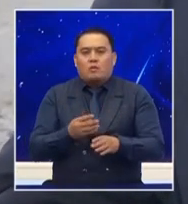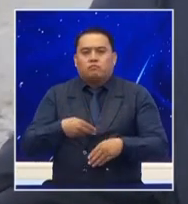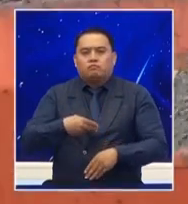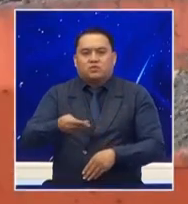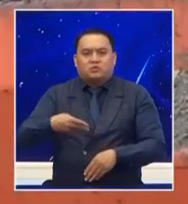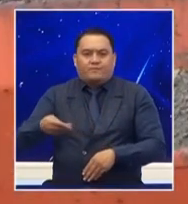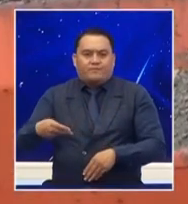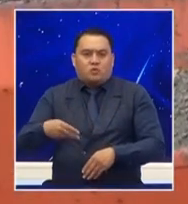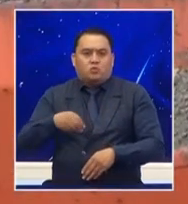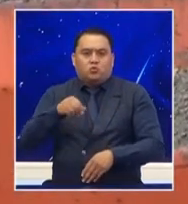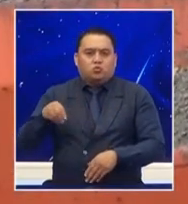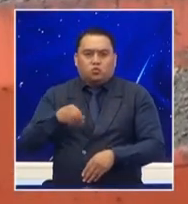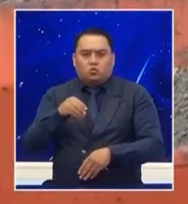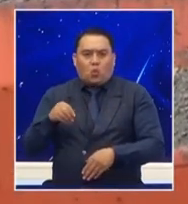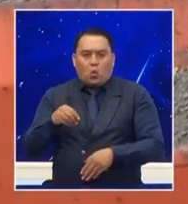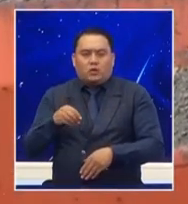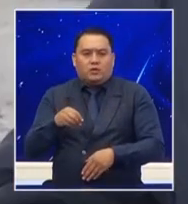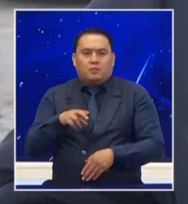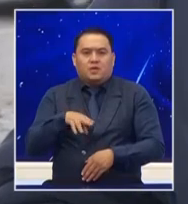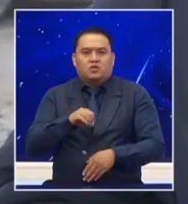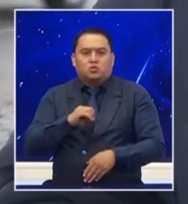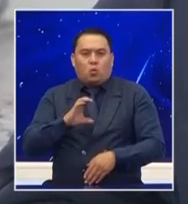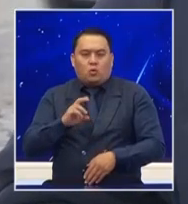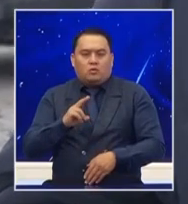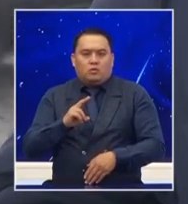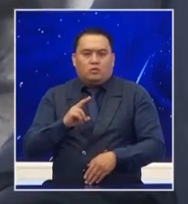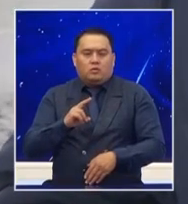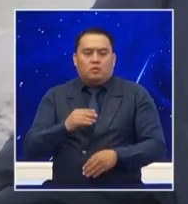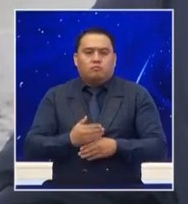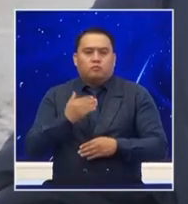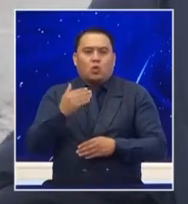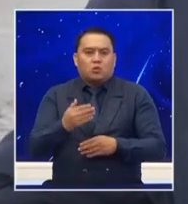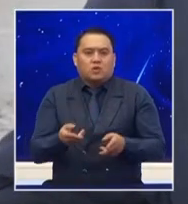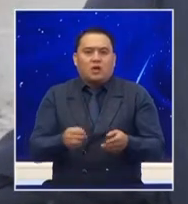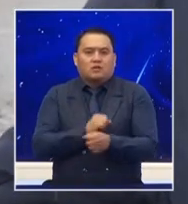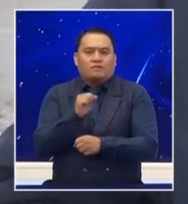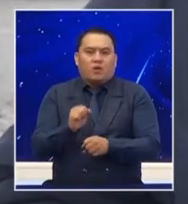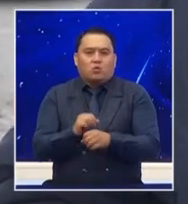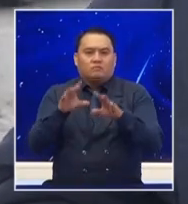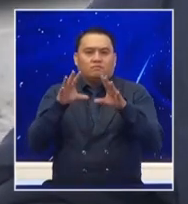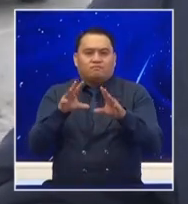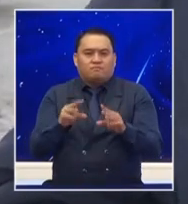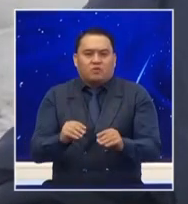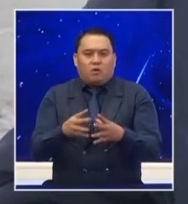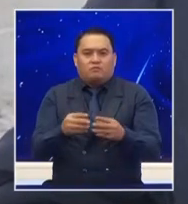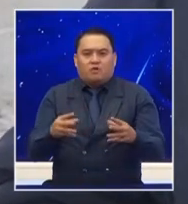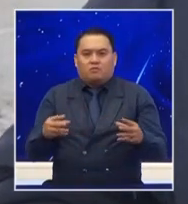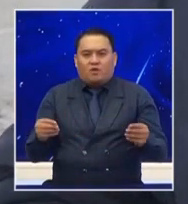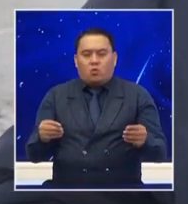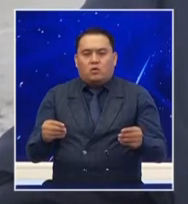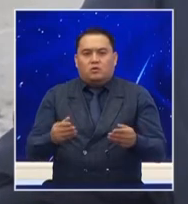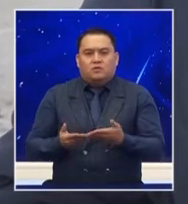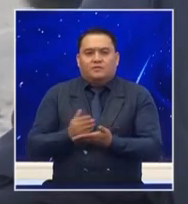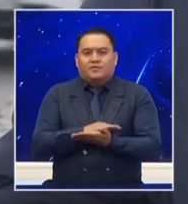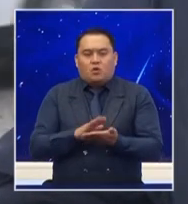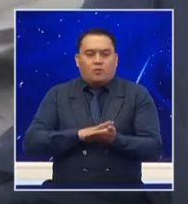дороги песчано-соляной смесью. А потом после остановки осадков производим сгребание